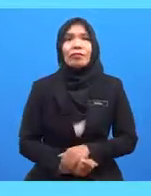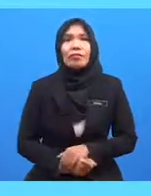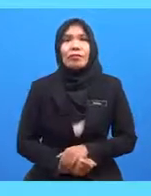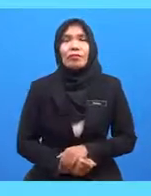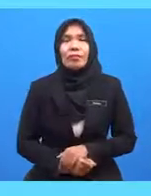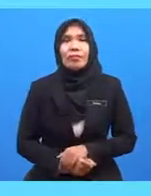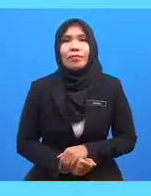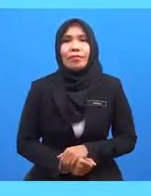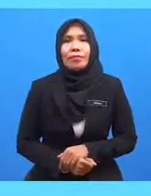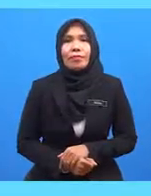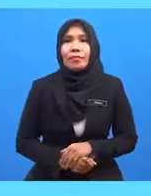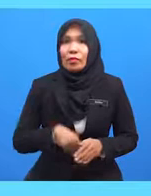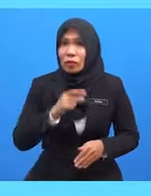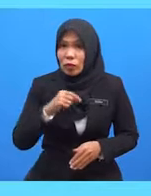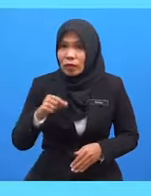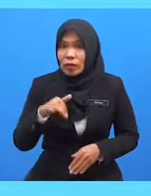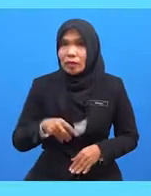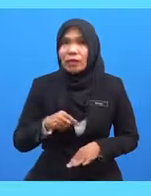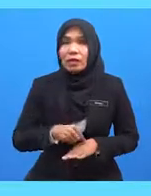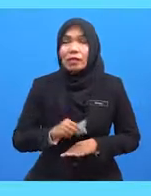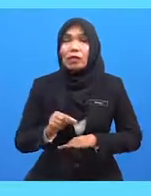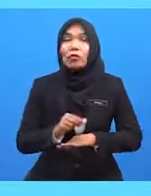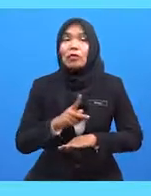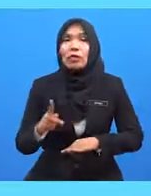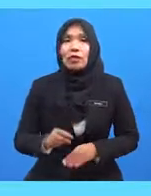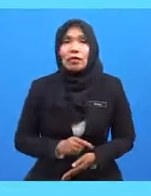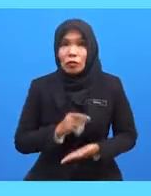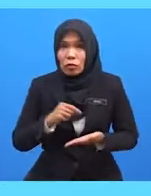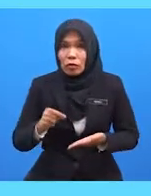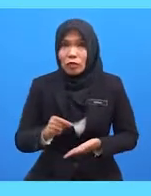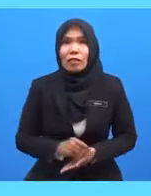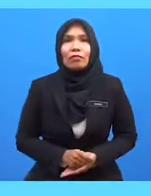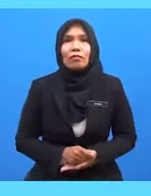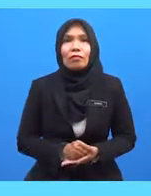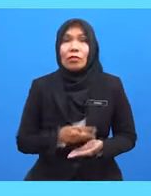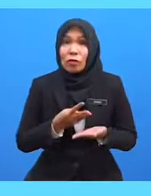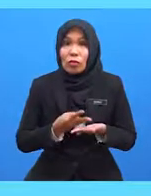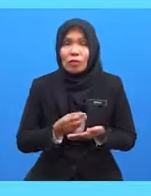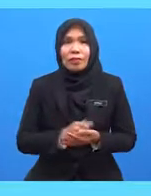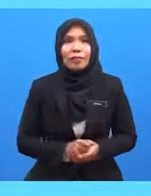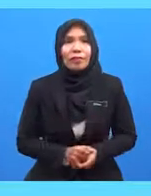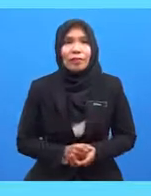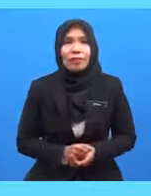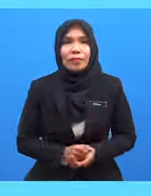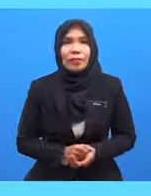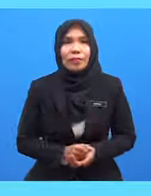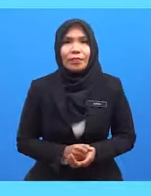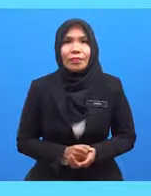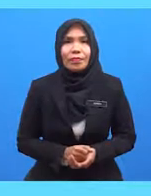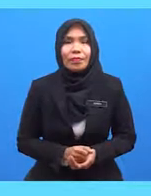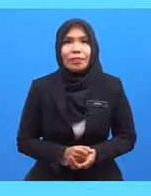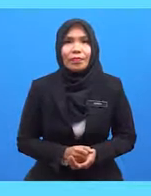Masihi. Tulisan yang digunakan ialah tulisan Jawi. Teks ditulis dalam